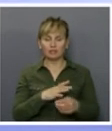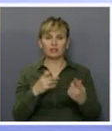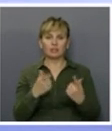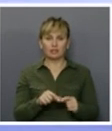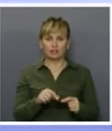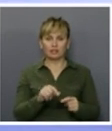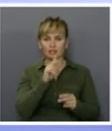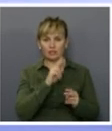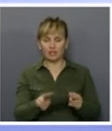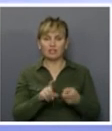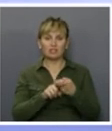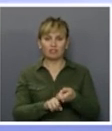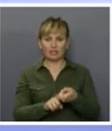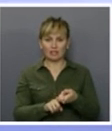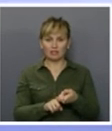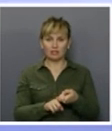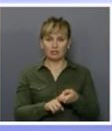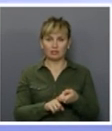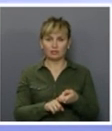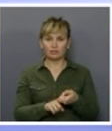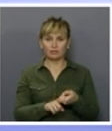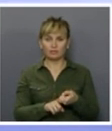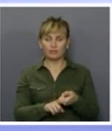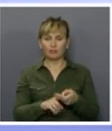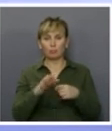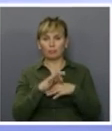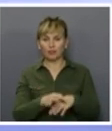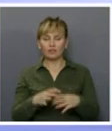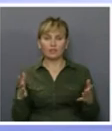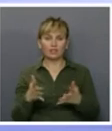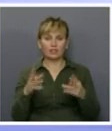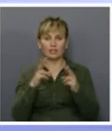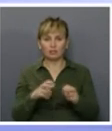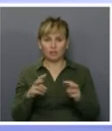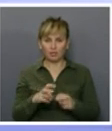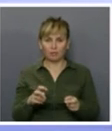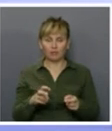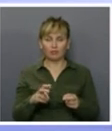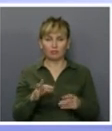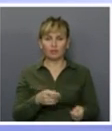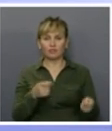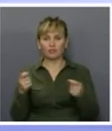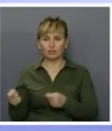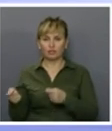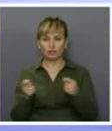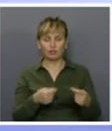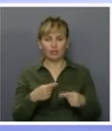же теряется связь. То есть, допустим, проводятся какие-то эксперименты, например, по вывозу определенной там,